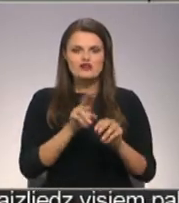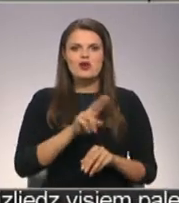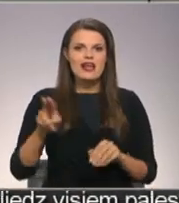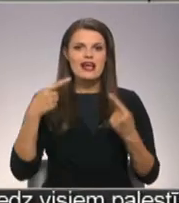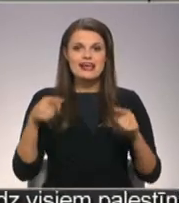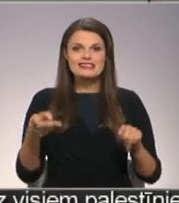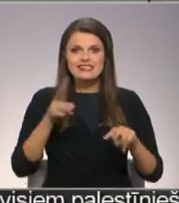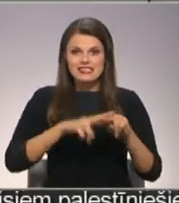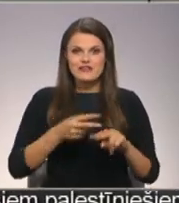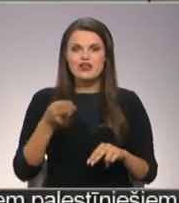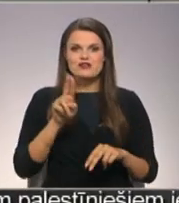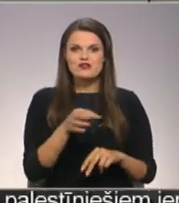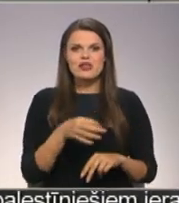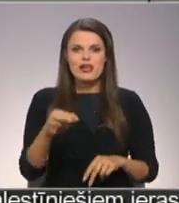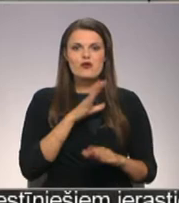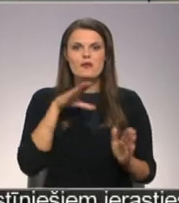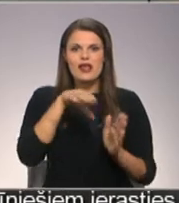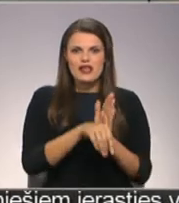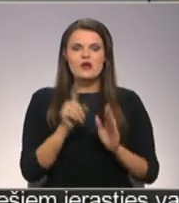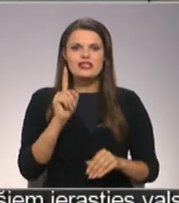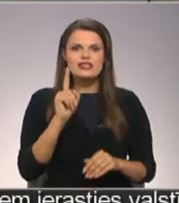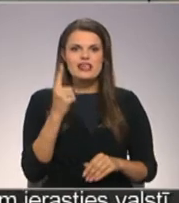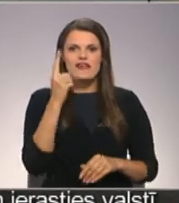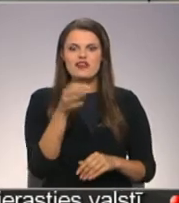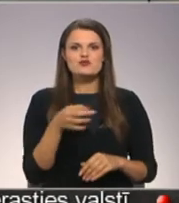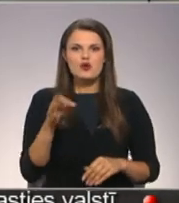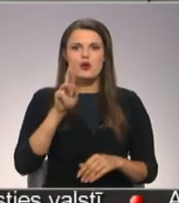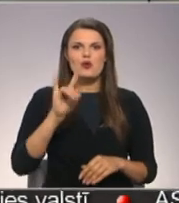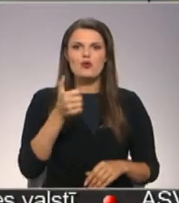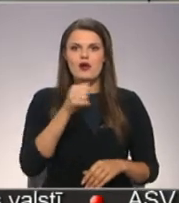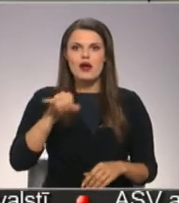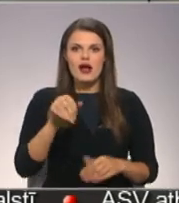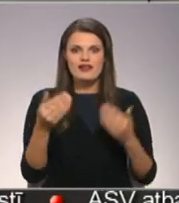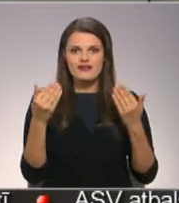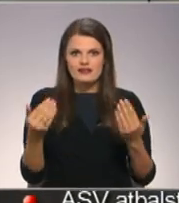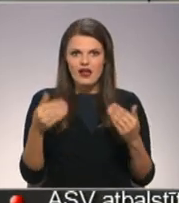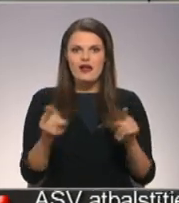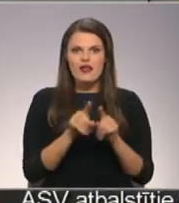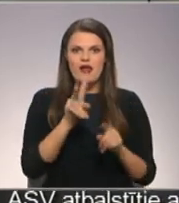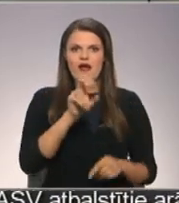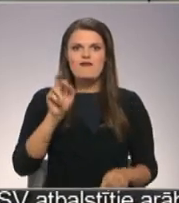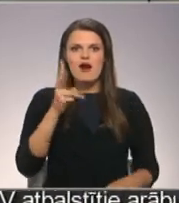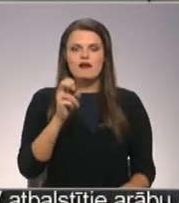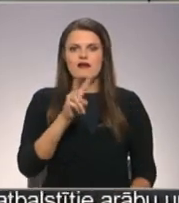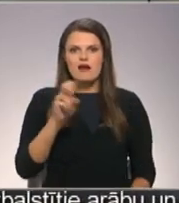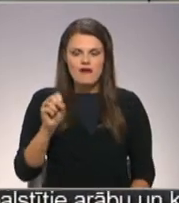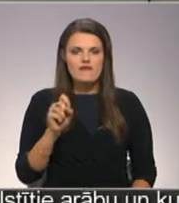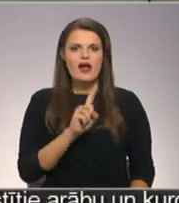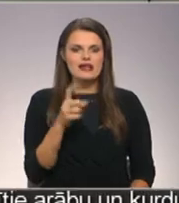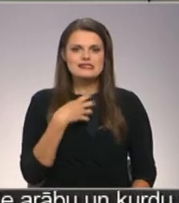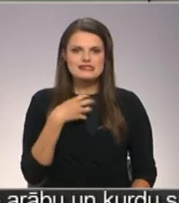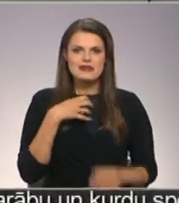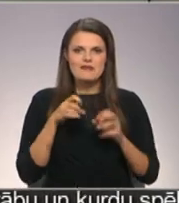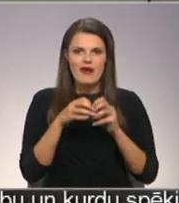ērču nekā citviet, un endemiskajā reģionā bija iekļauts tikai viens novads Rugāja, taču tagad tam pievienots arī Vārkavas novads, un cilvēki